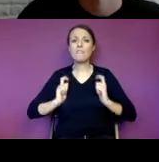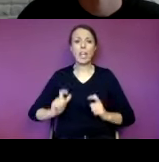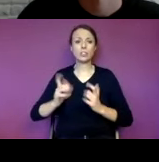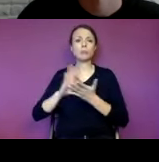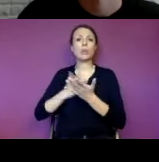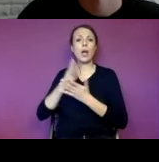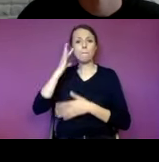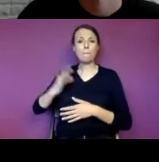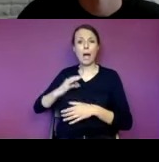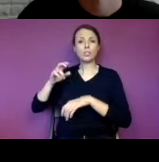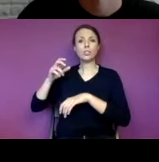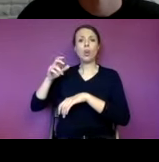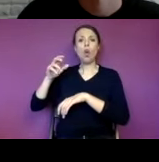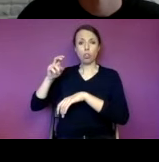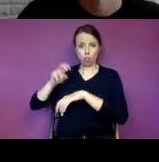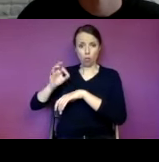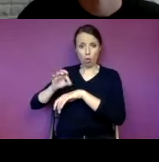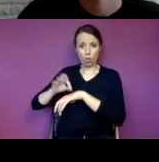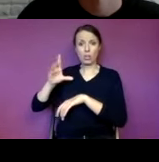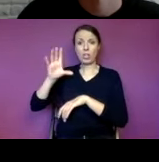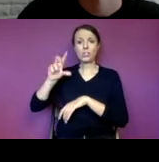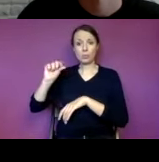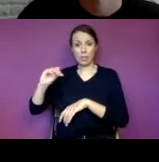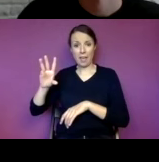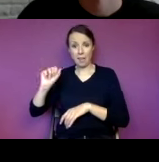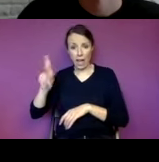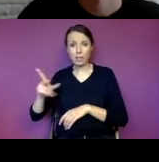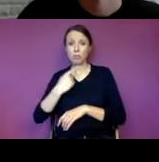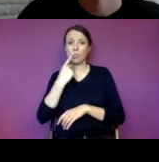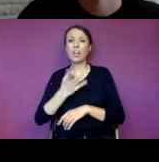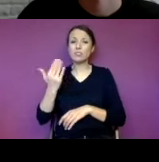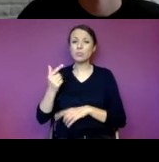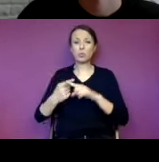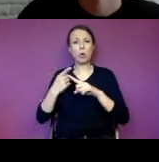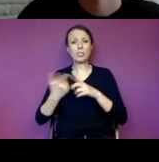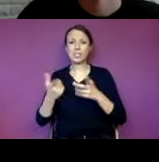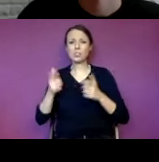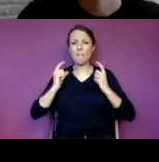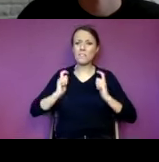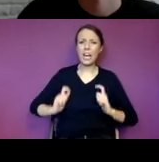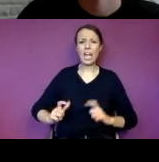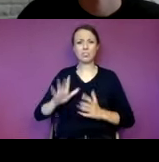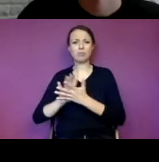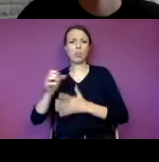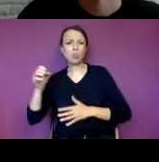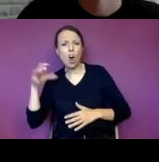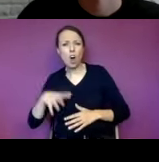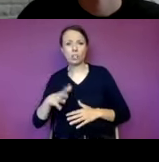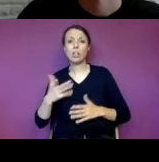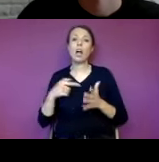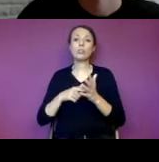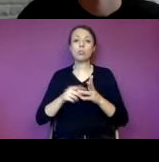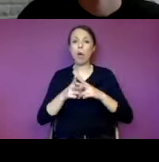Śpiewak powiedziała, coś takiego gorszego, prawda? No, ale to były te lata powojenne, takiej intensywnej urbanizacji. No,